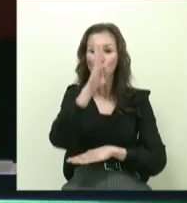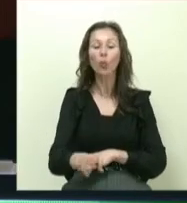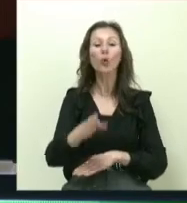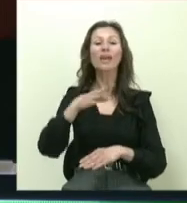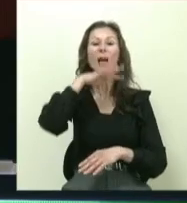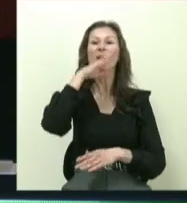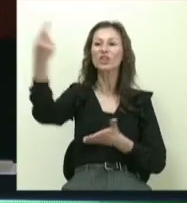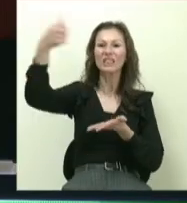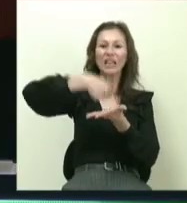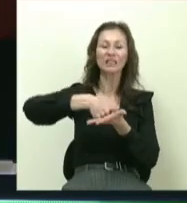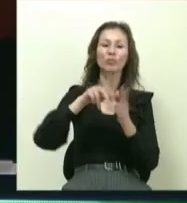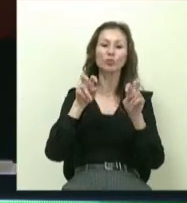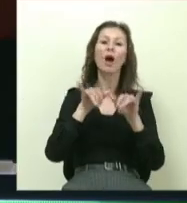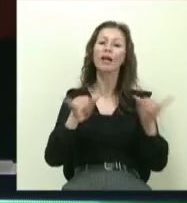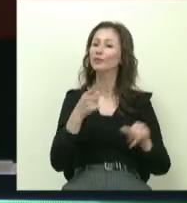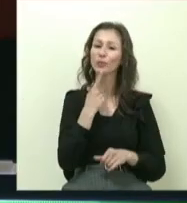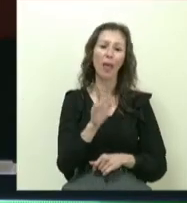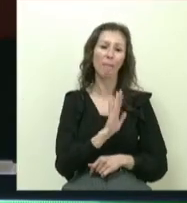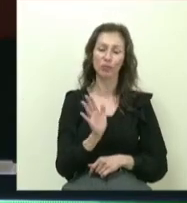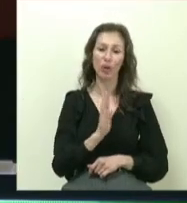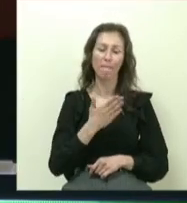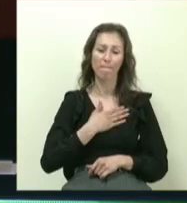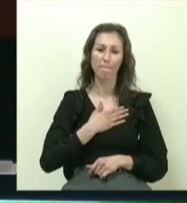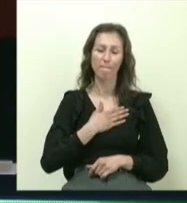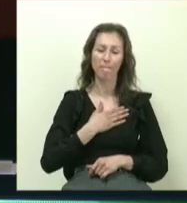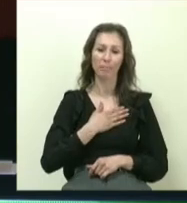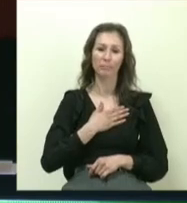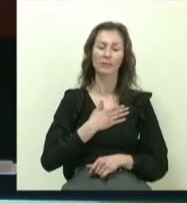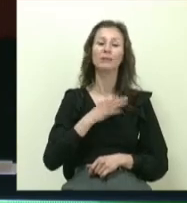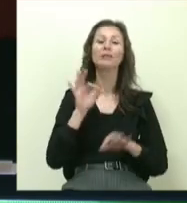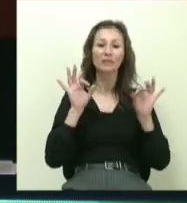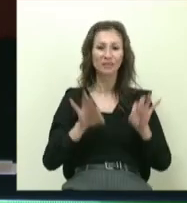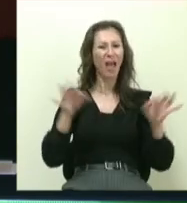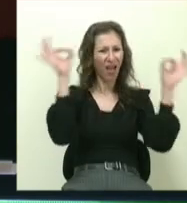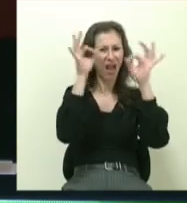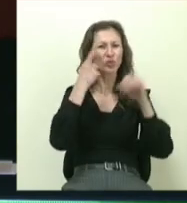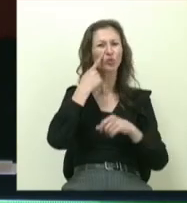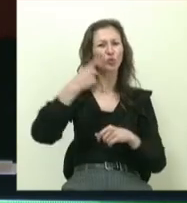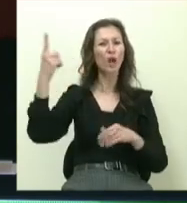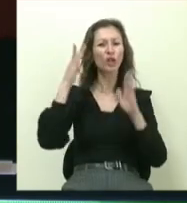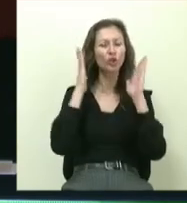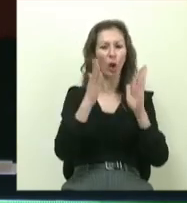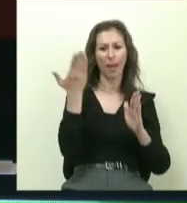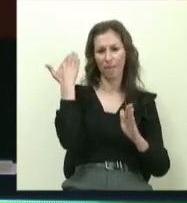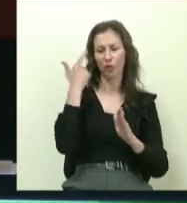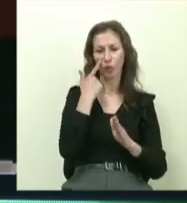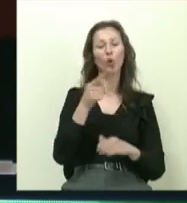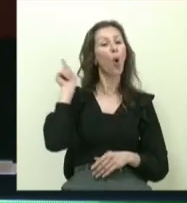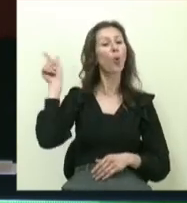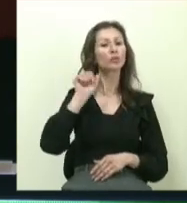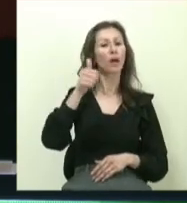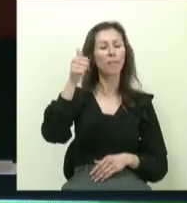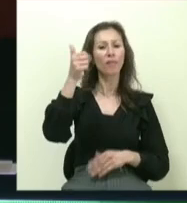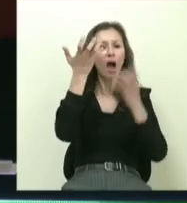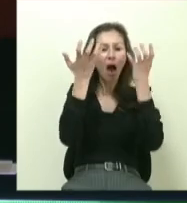yatırımlar konusunda aynısını söyleyemeyeceğim şimdi erken Cumhuriyet dönemine dönecek olursak o zaman